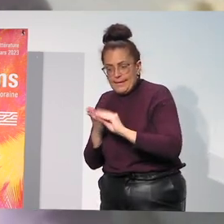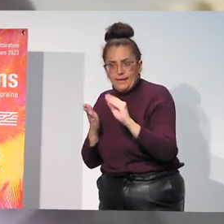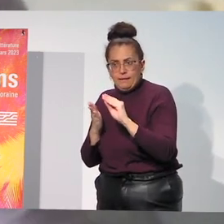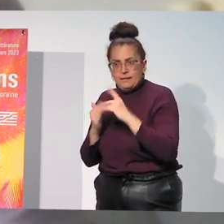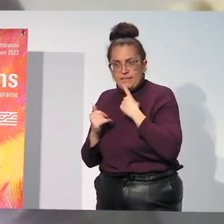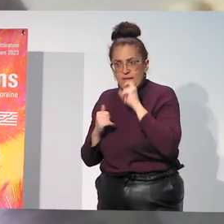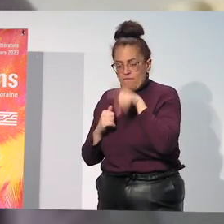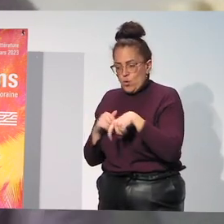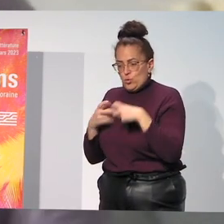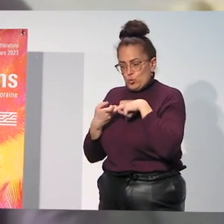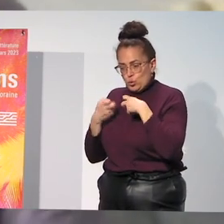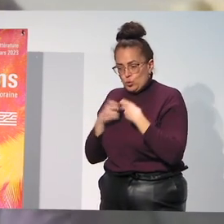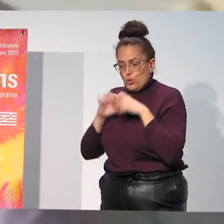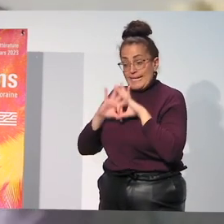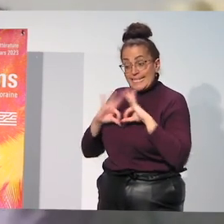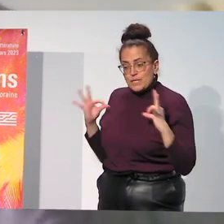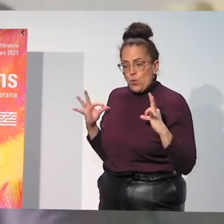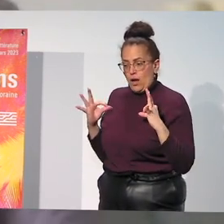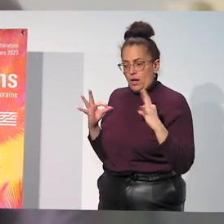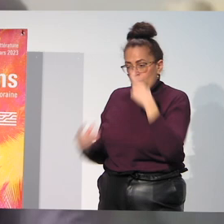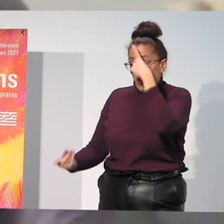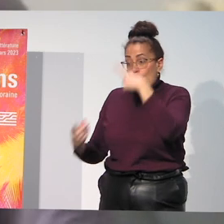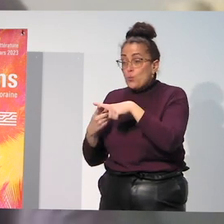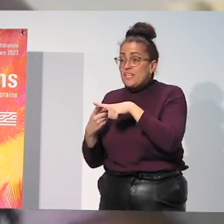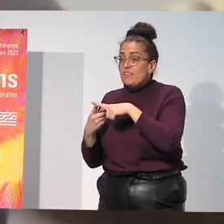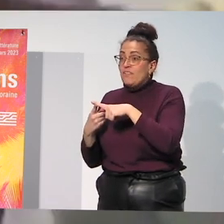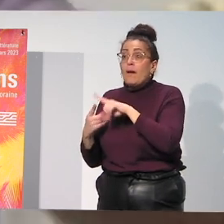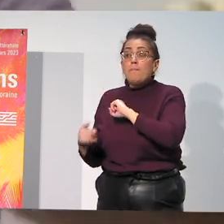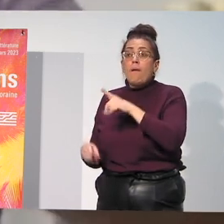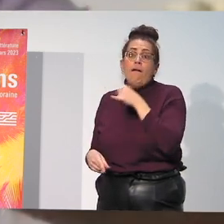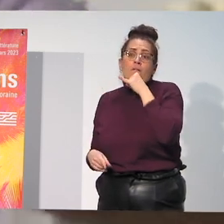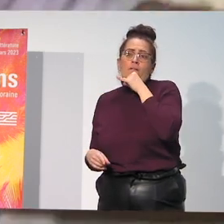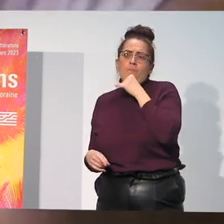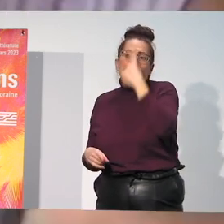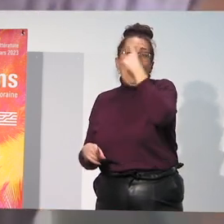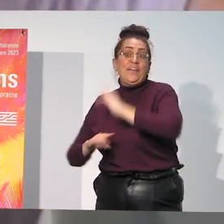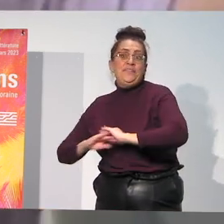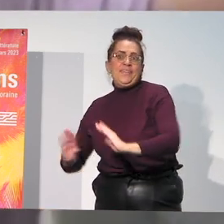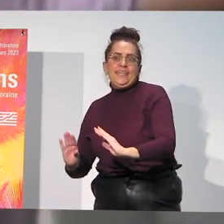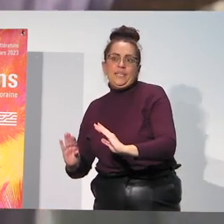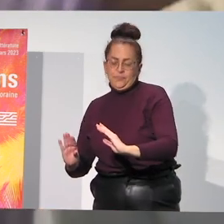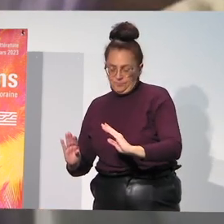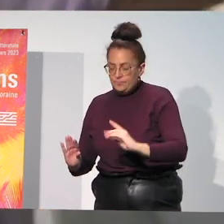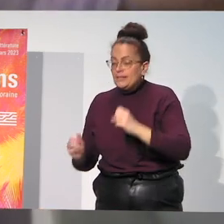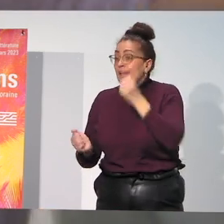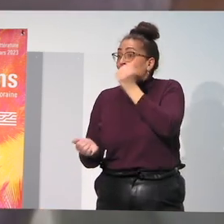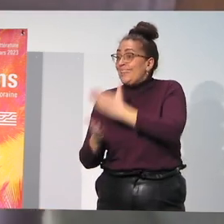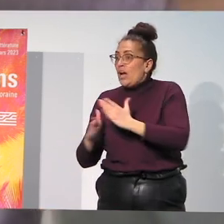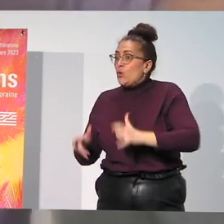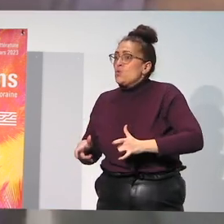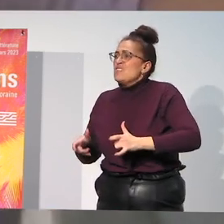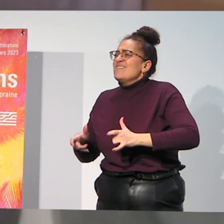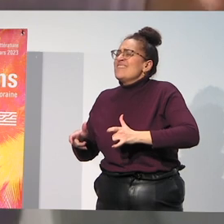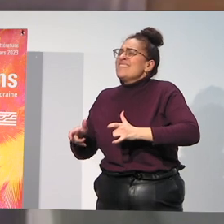sûr qu'elle ne va pas tomber. Et il oublie qu'il y a une lumière à côté qui illumine cette tour et qui crée une ombre qui est tellement